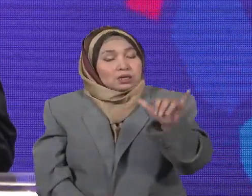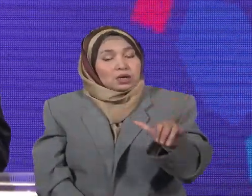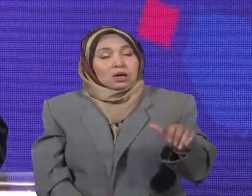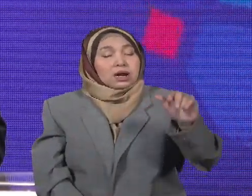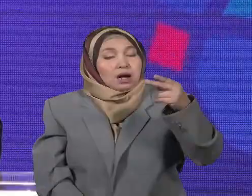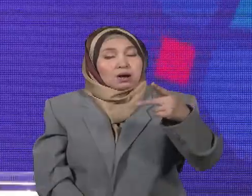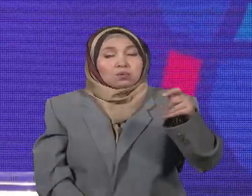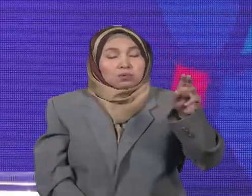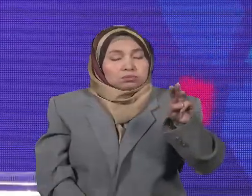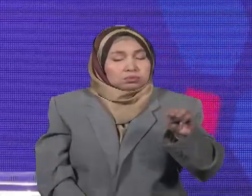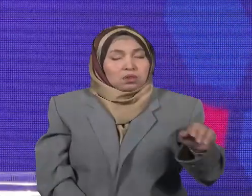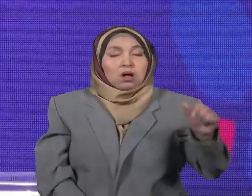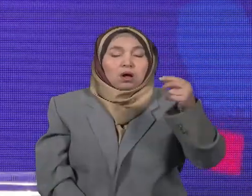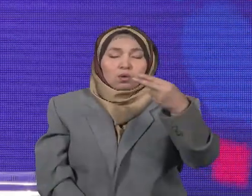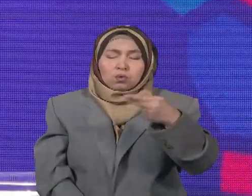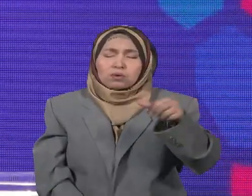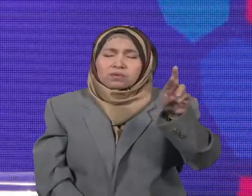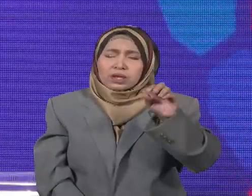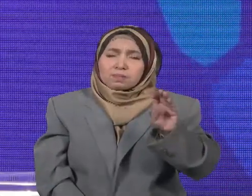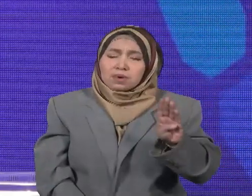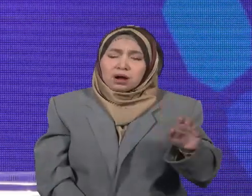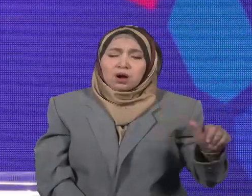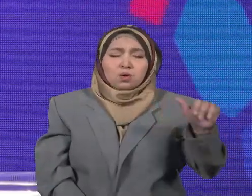يَمْحَقُ اللَّهُ الرِّبَا